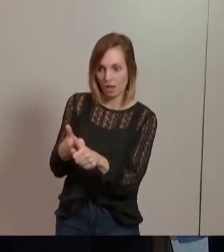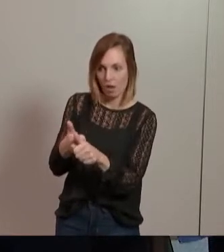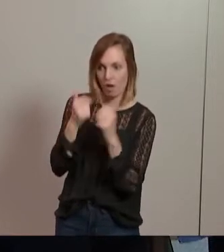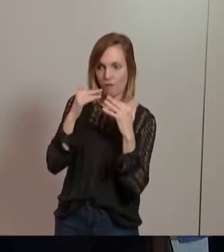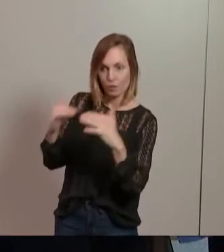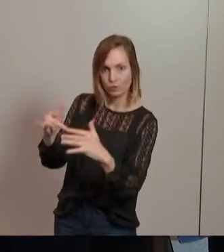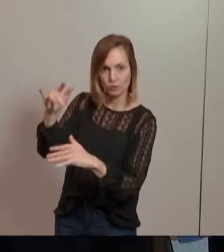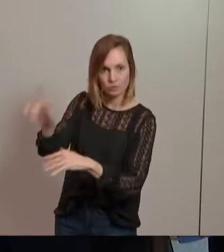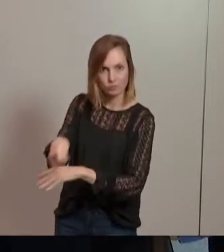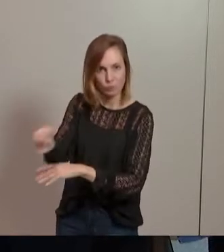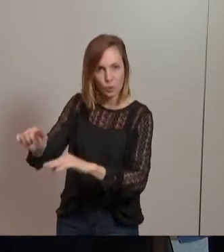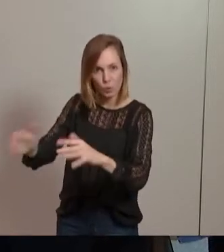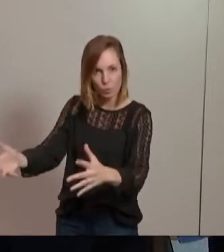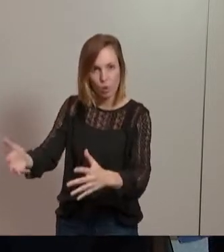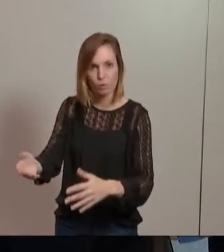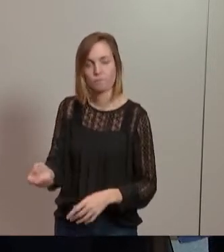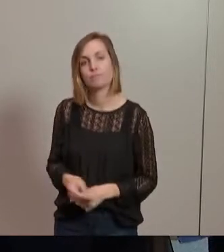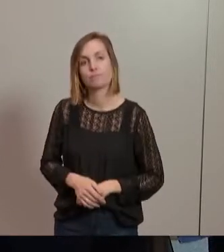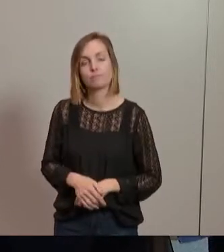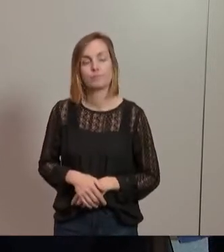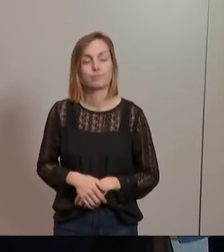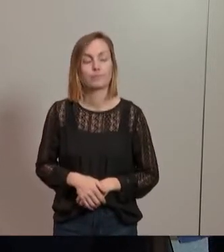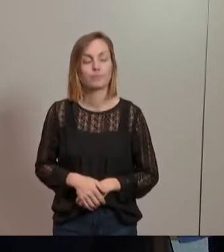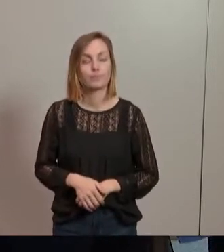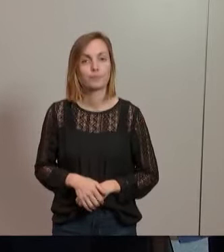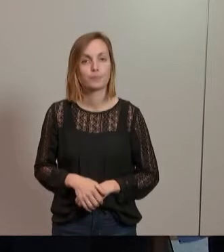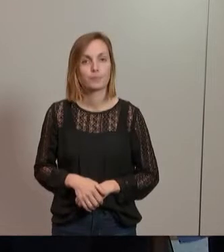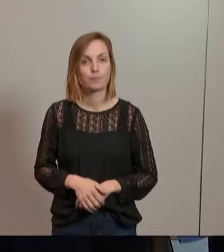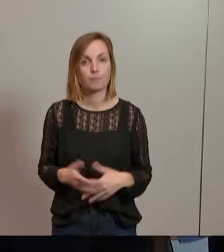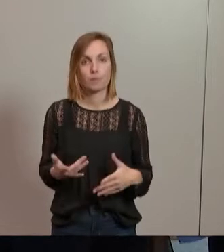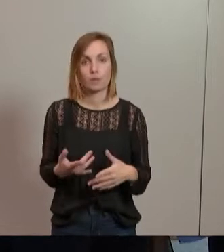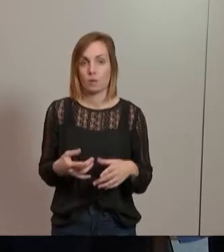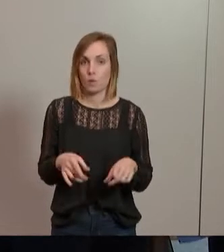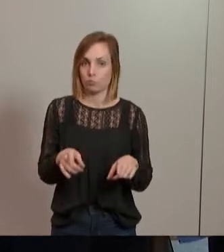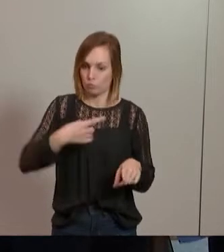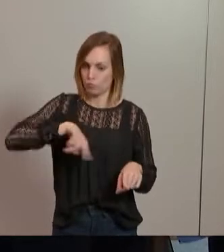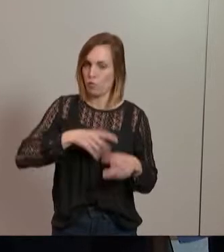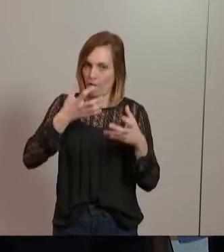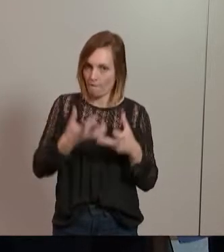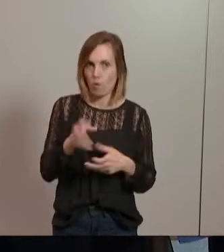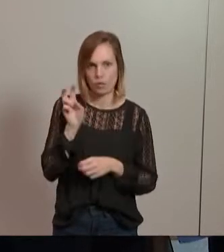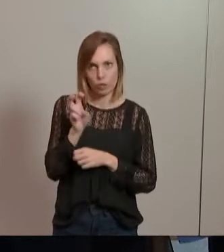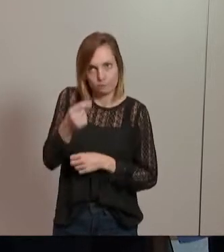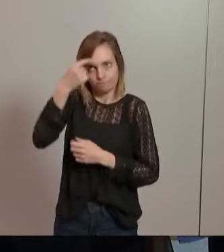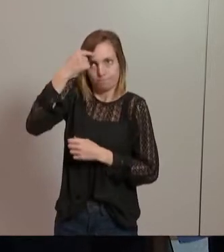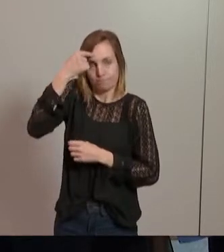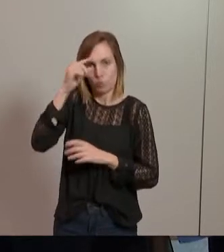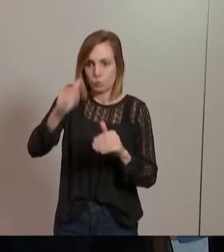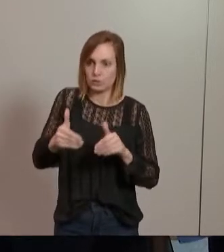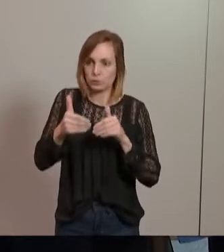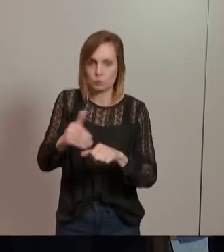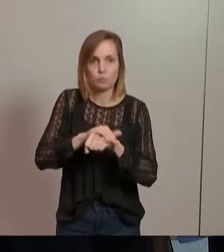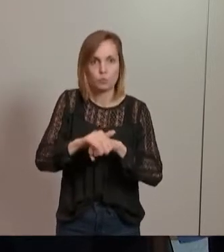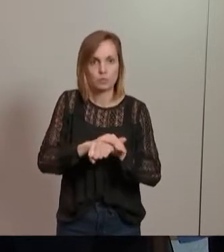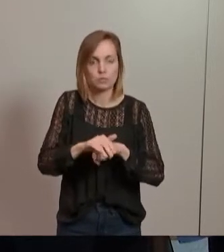construire un outil d'aide à la décision pour nos politiques futures. Dans le même souci de diminuer notre impact environnemental, nous poursuivrons notre